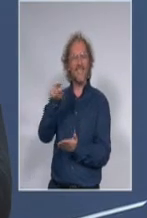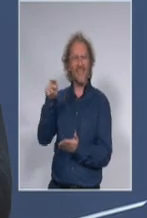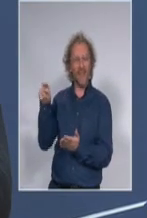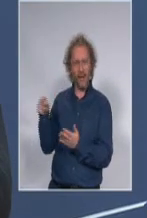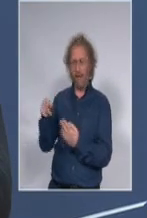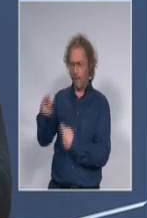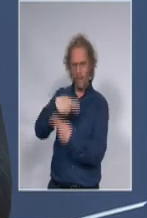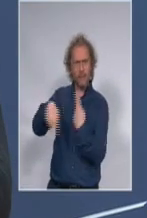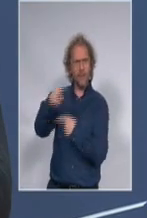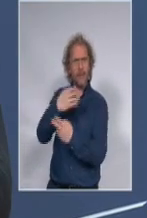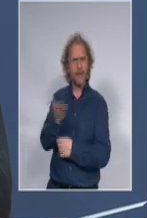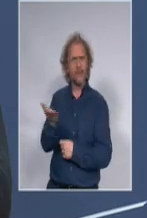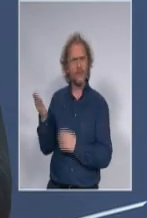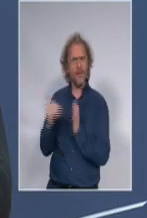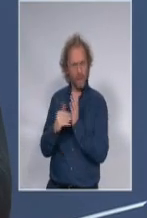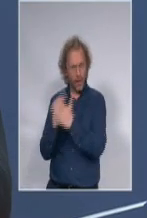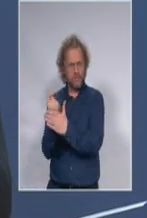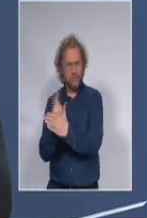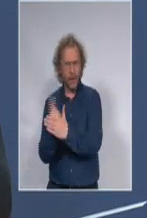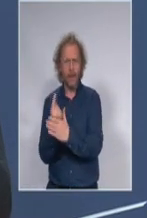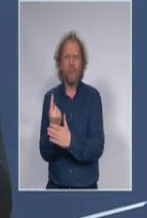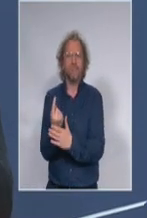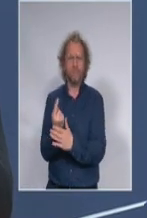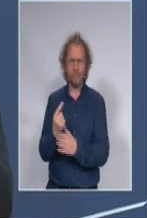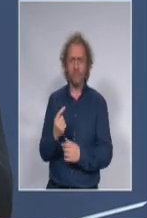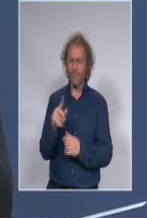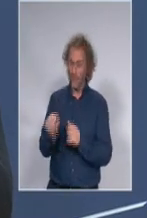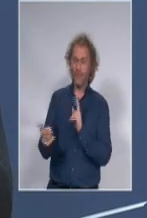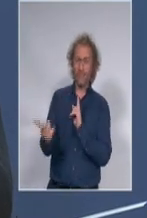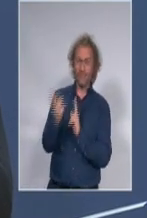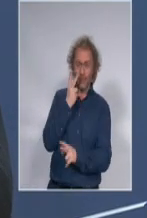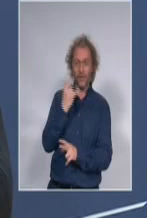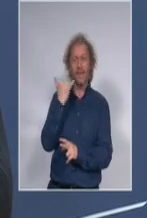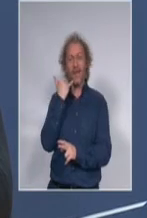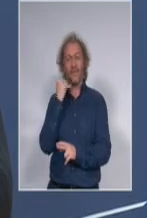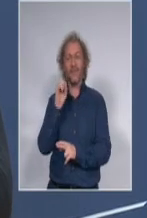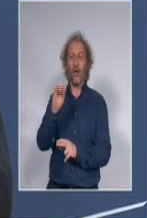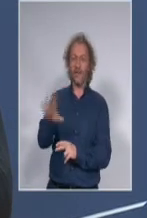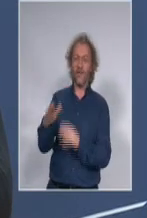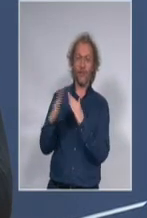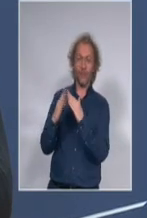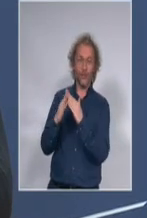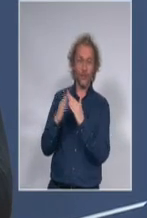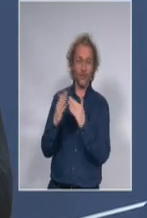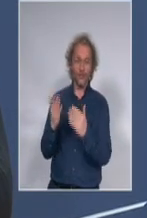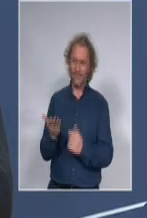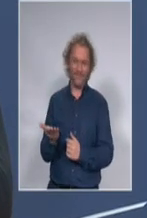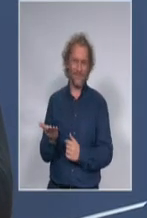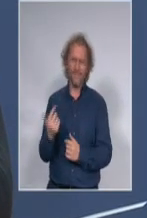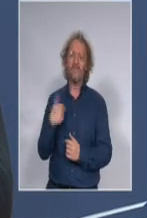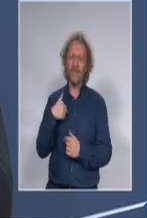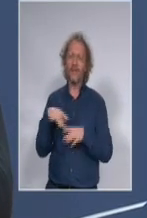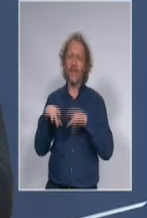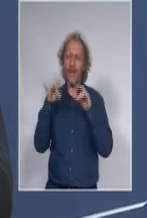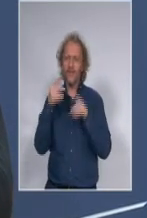Nemojte da pokušate da nas prevarite time što ćete da ostavite telefone na jednom mestu, pošto smo našli još jedan način da pratimo